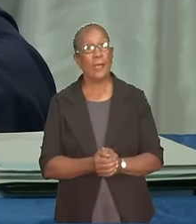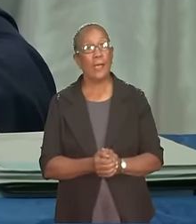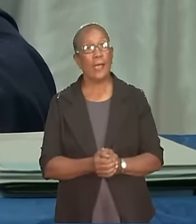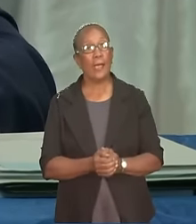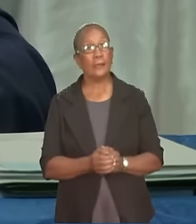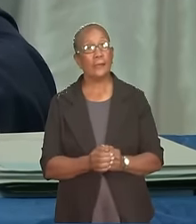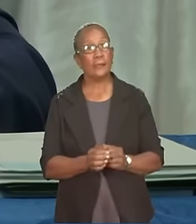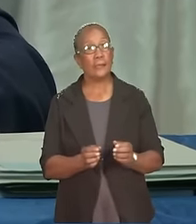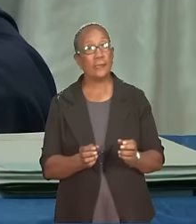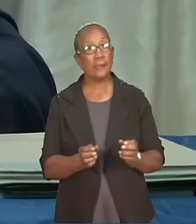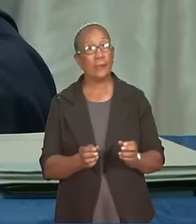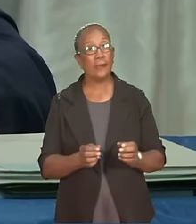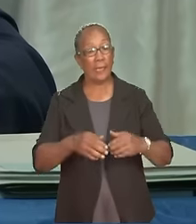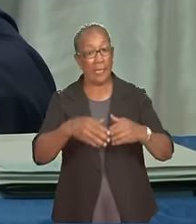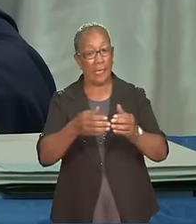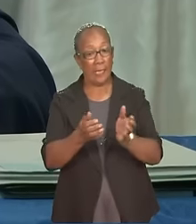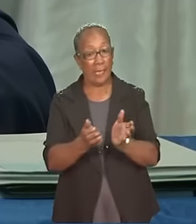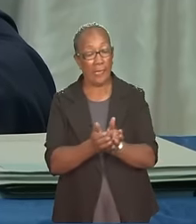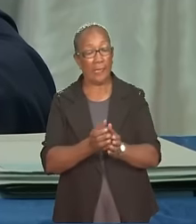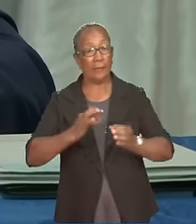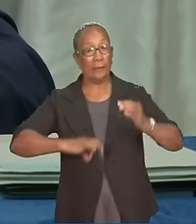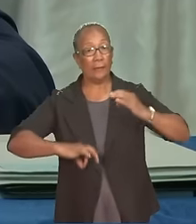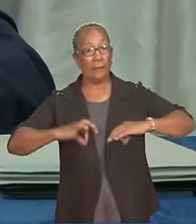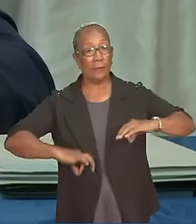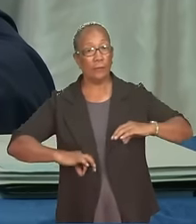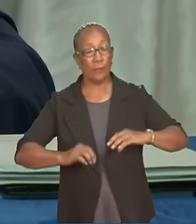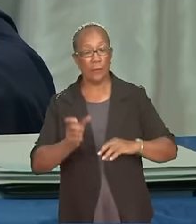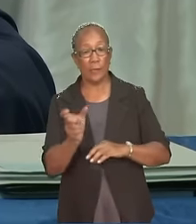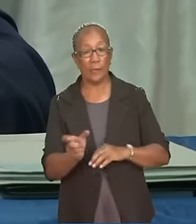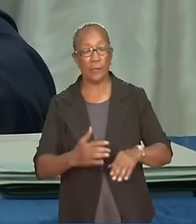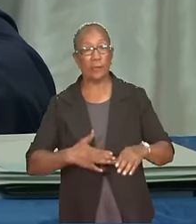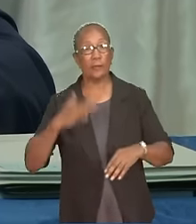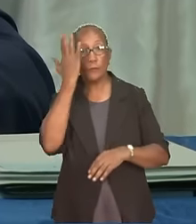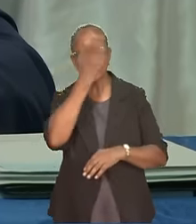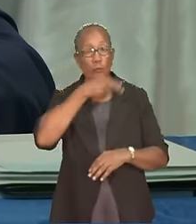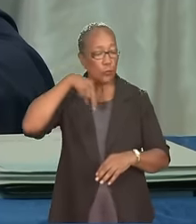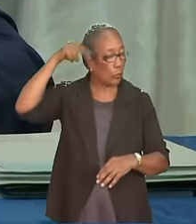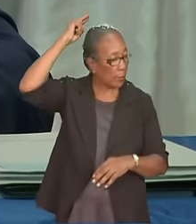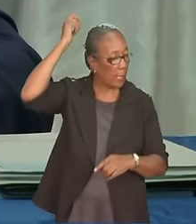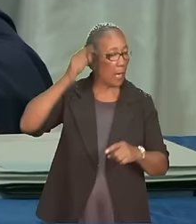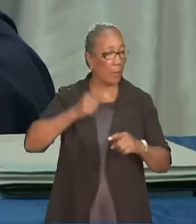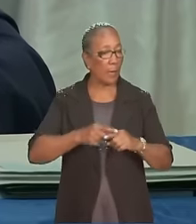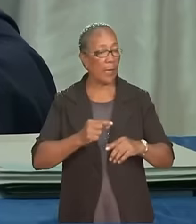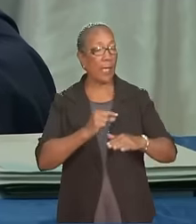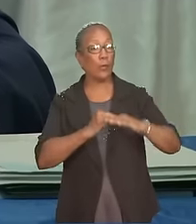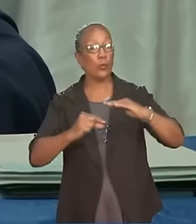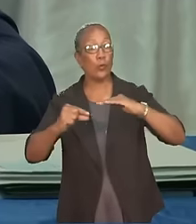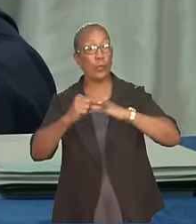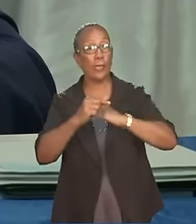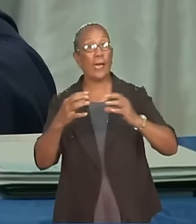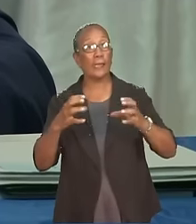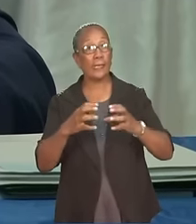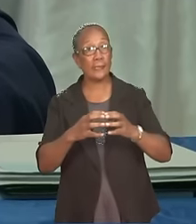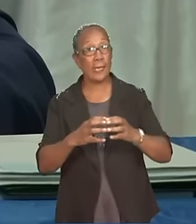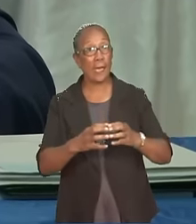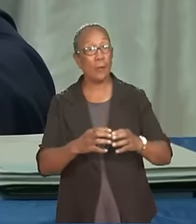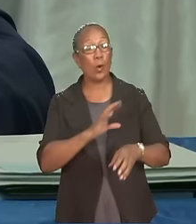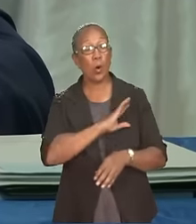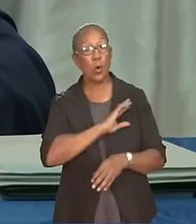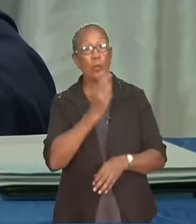team bestaande uit ministers van Suriname en van Guyana. En dan zijn er de 2 presidenten